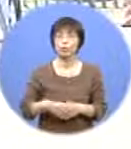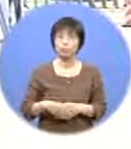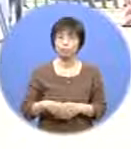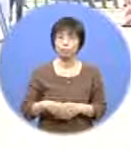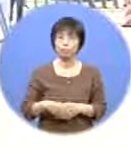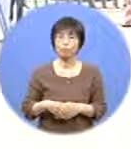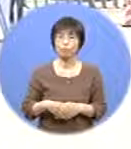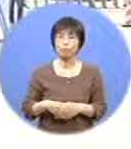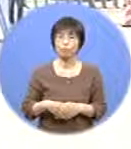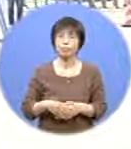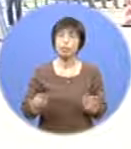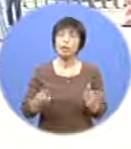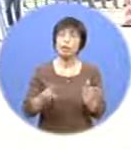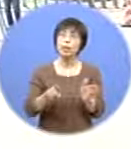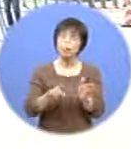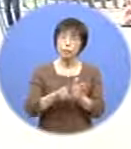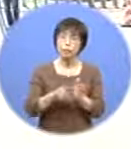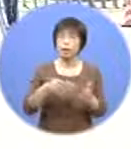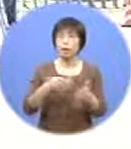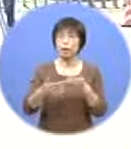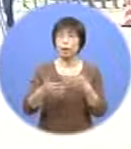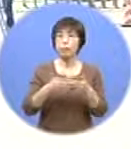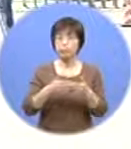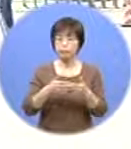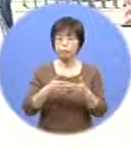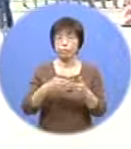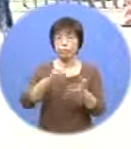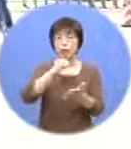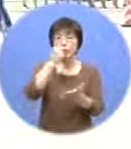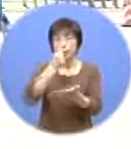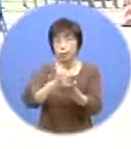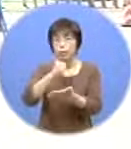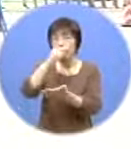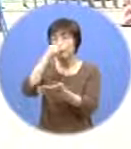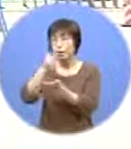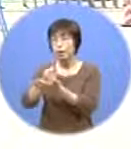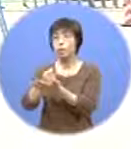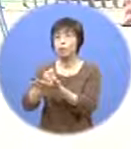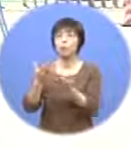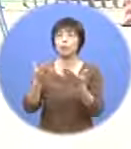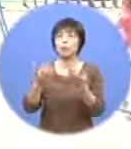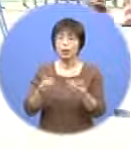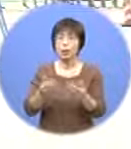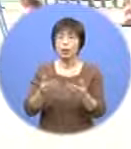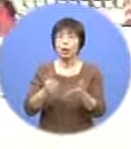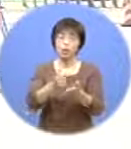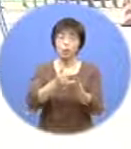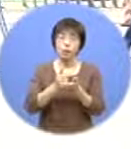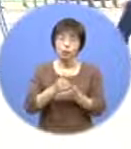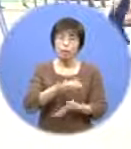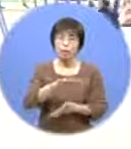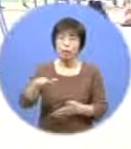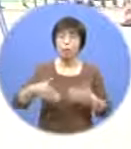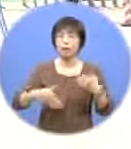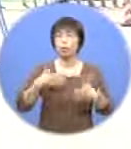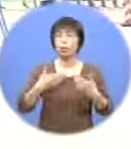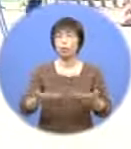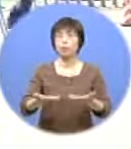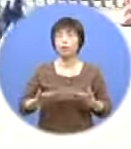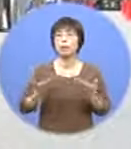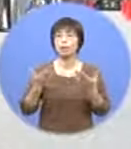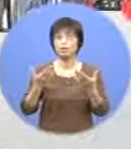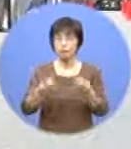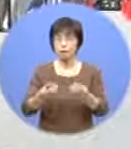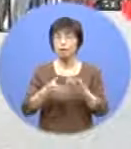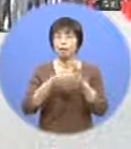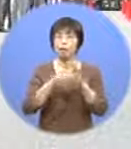何回か過去の経験、それなりにあの成功体験といいますかね、たくさんのお客さんに、まあ、喜んでいただいたみたいなことがありましたんで